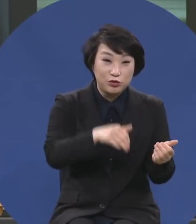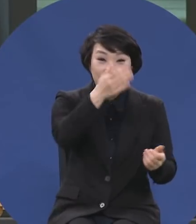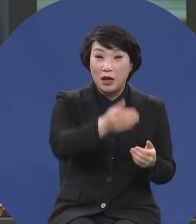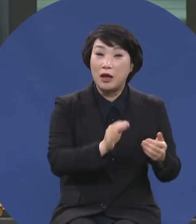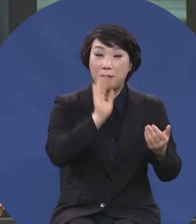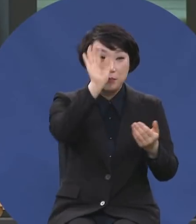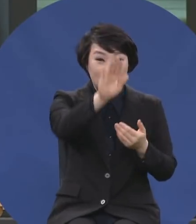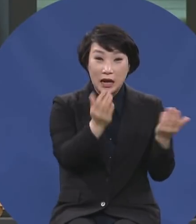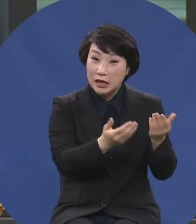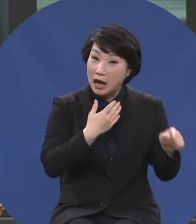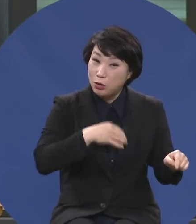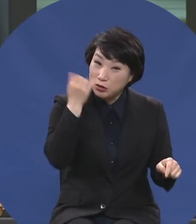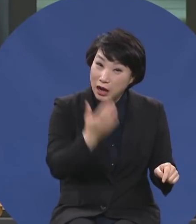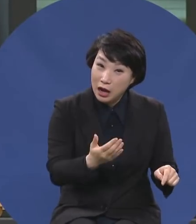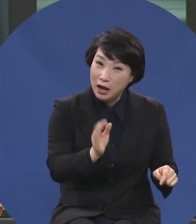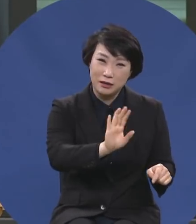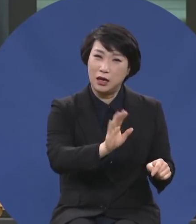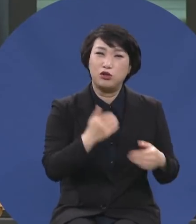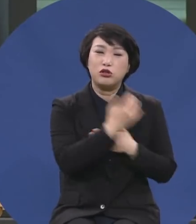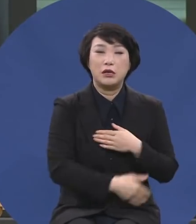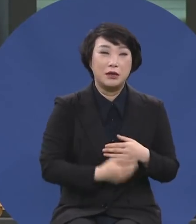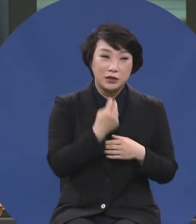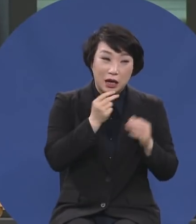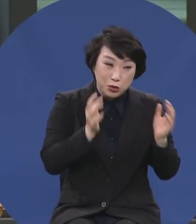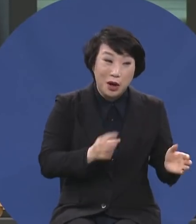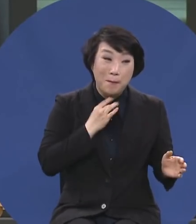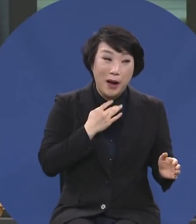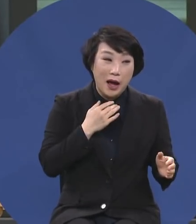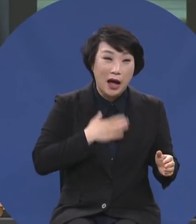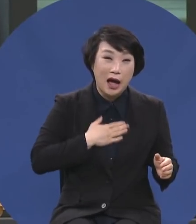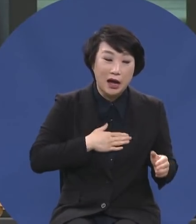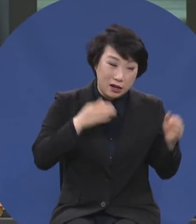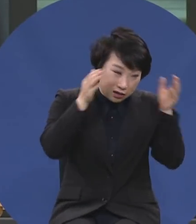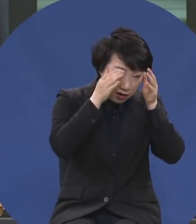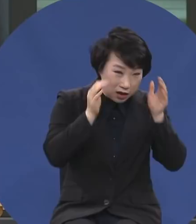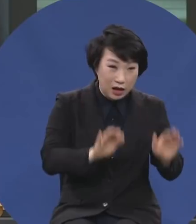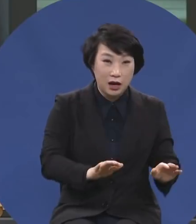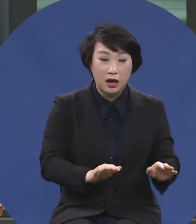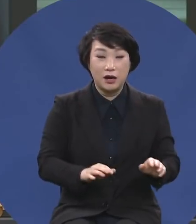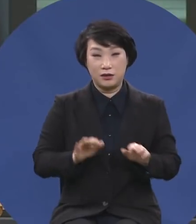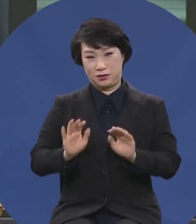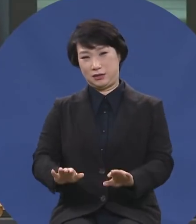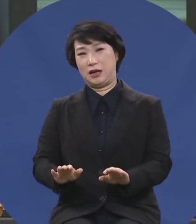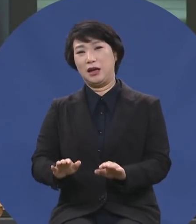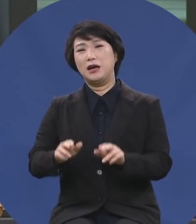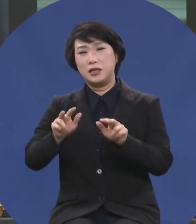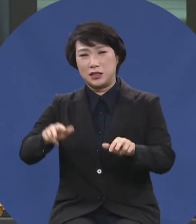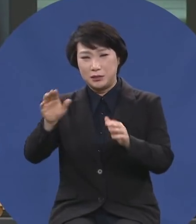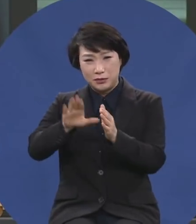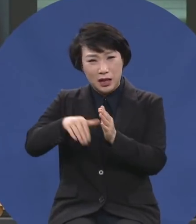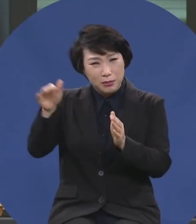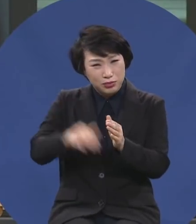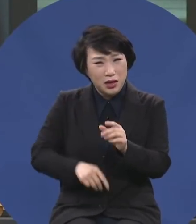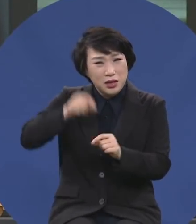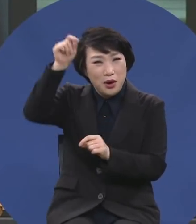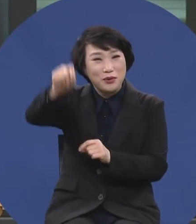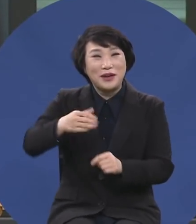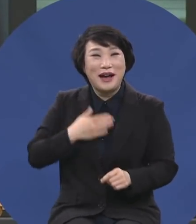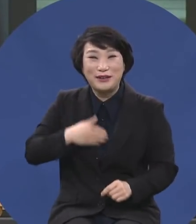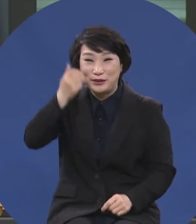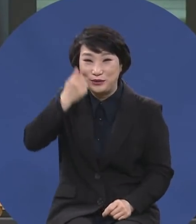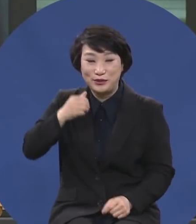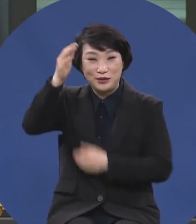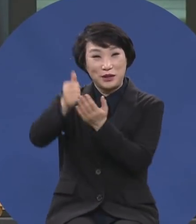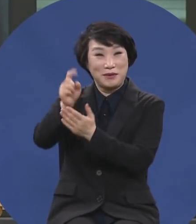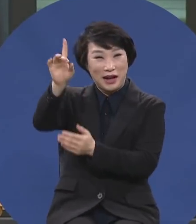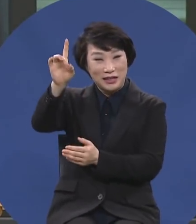알아? 육신의 세계만 알지. 오직 지금부터 영원토록 아시는 분은 성령이니